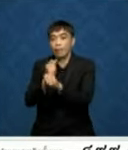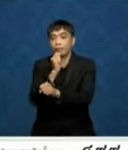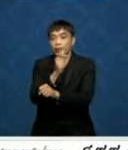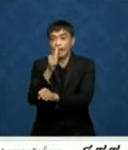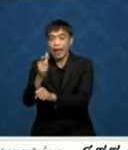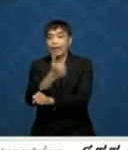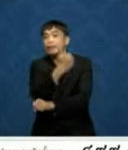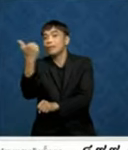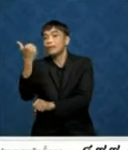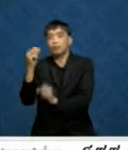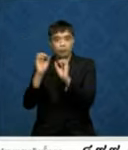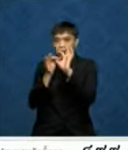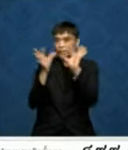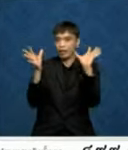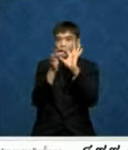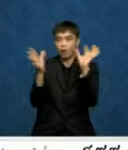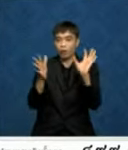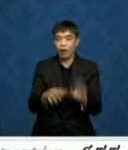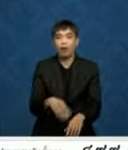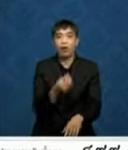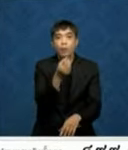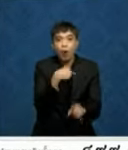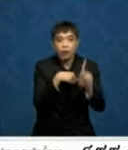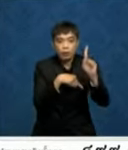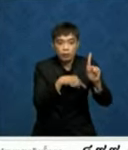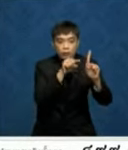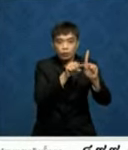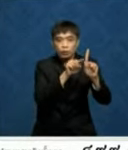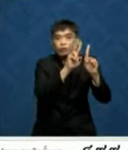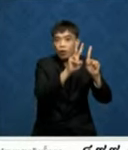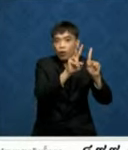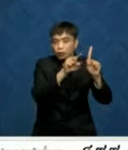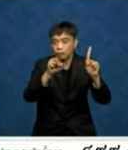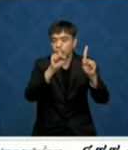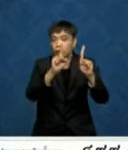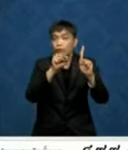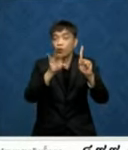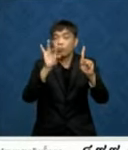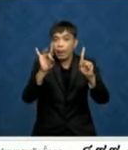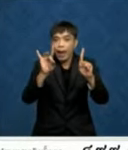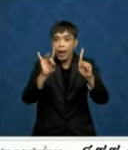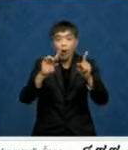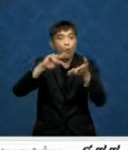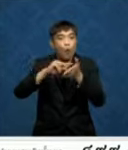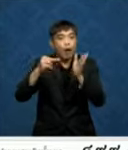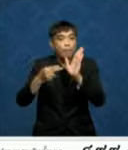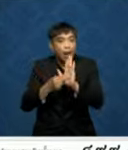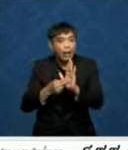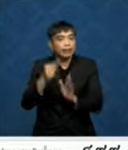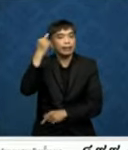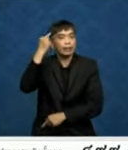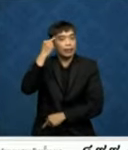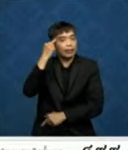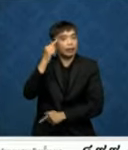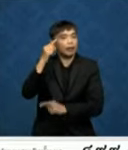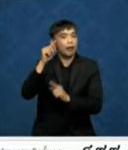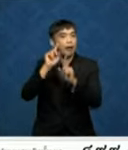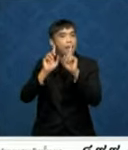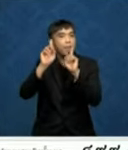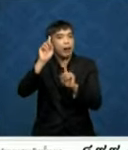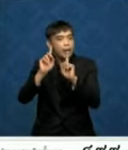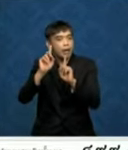ความว่าไอ้ 1.2 ถึง 1.8% มันเป็นสมมติฐานบนเหตุผลว่าเป็นเงินใหม่ทั้งหมดคำชี้แ